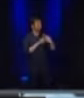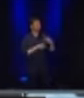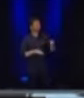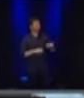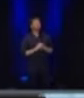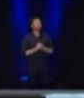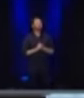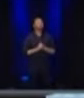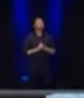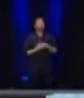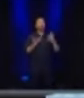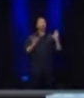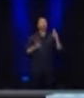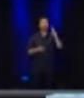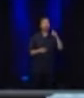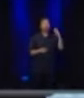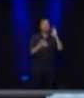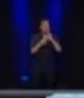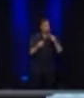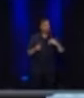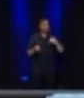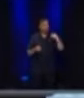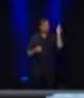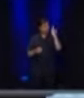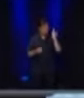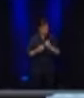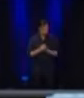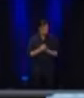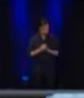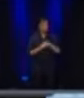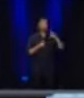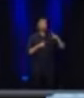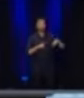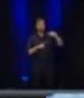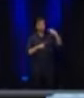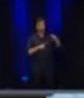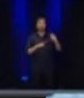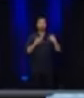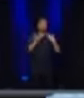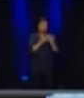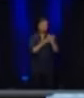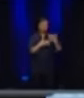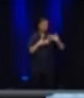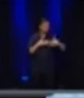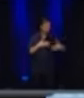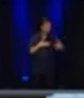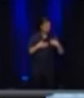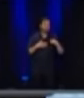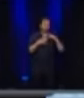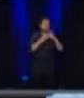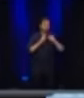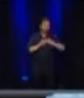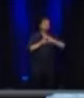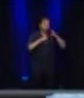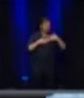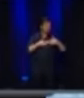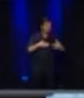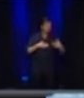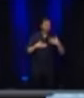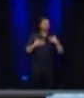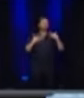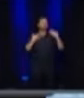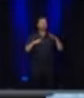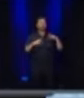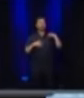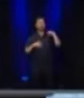Premièrement, il faut expliquer pourquoi qu'on veut le faire, puis je pense qu'on vous reviendra, pas je pense, on va vous revenir maintenant que la commande est claire. Mais on a regardé aussi